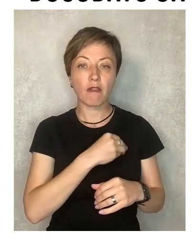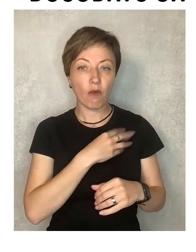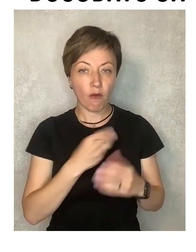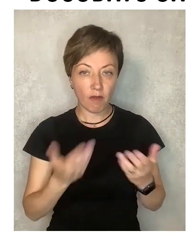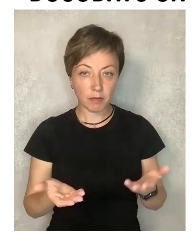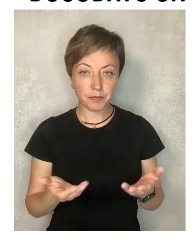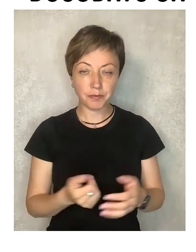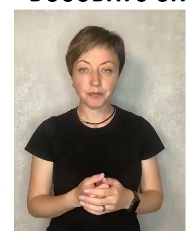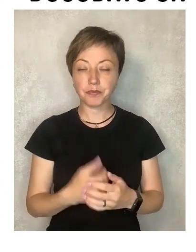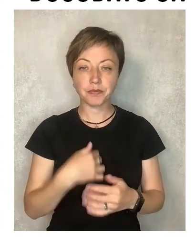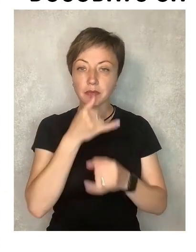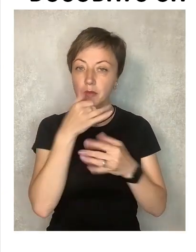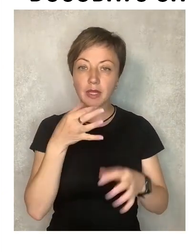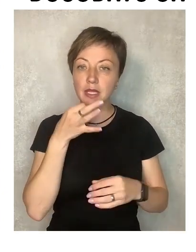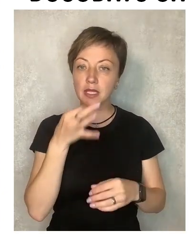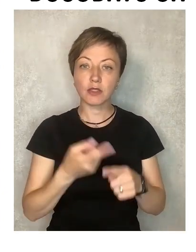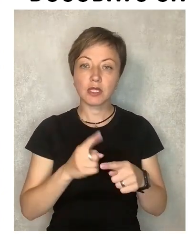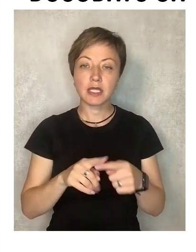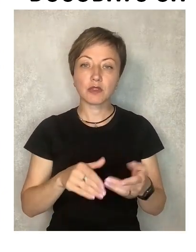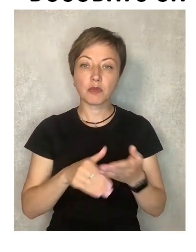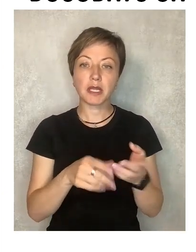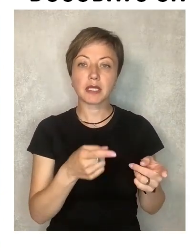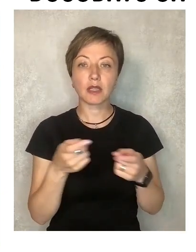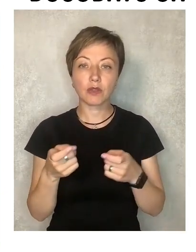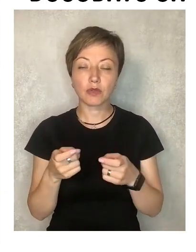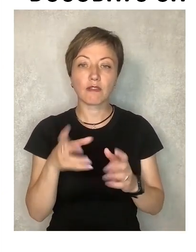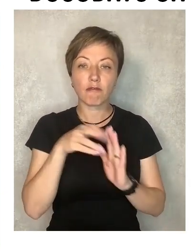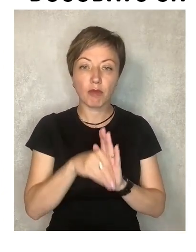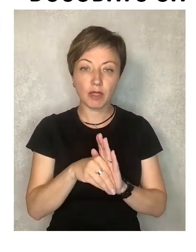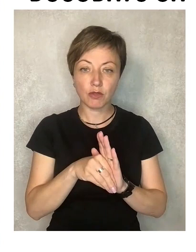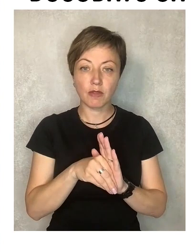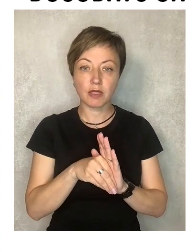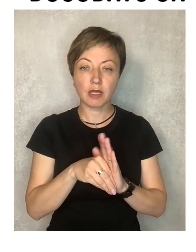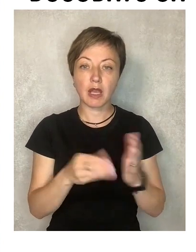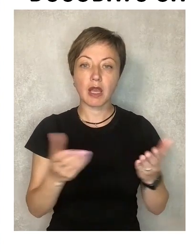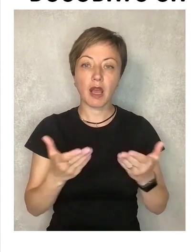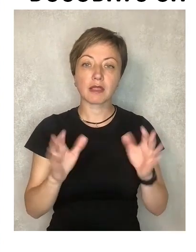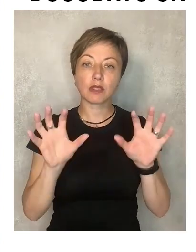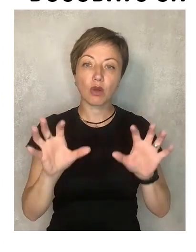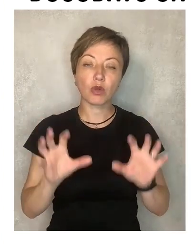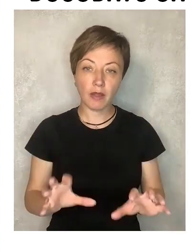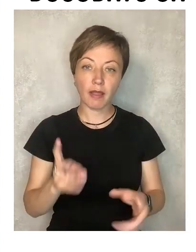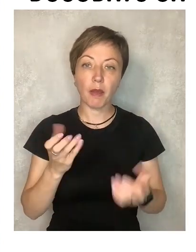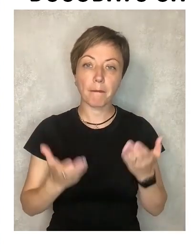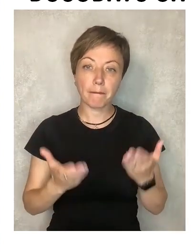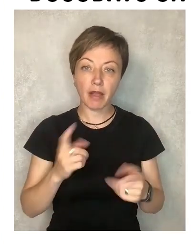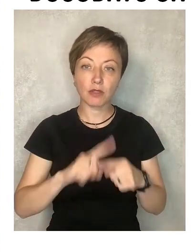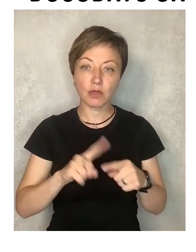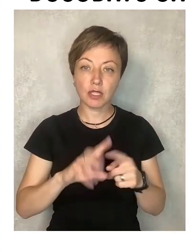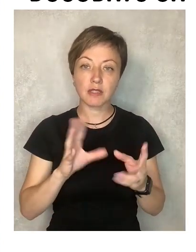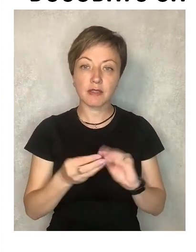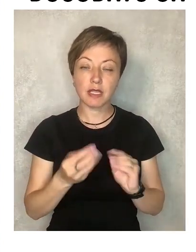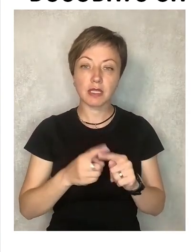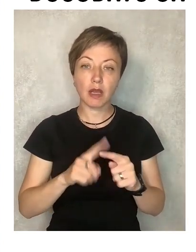Я не можу сказати, що ці інструменти залучення вписувались в якесь законодавство. Напевно, скоріше за все, це були